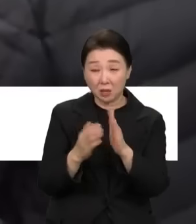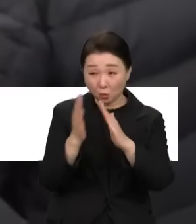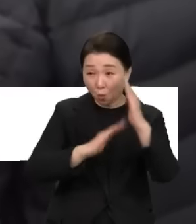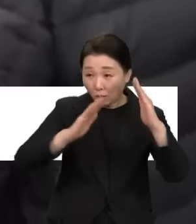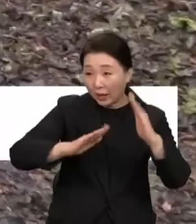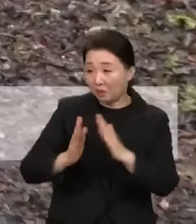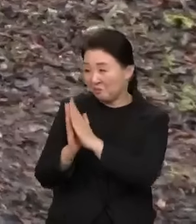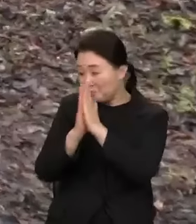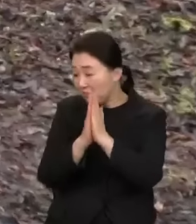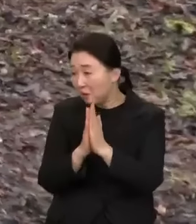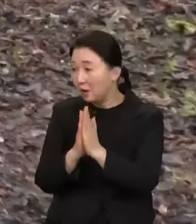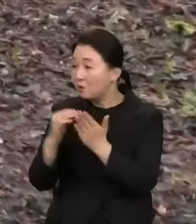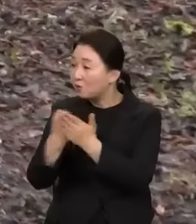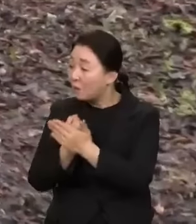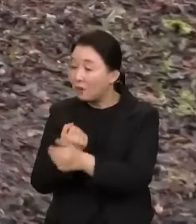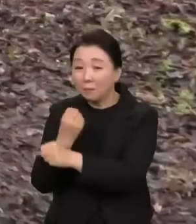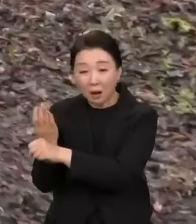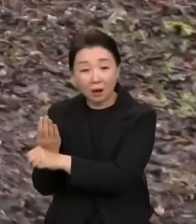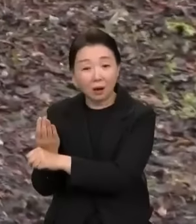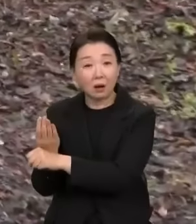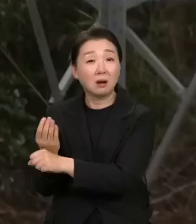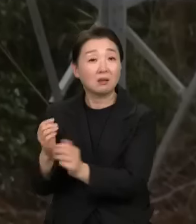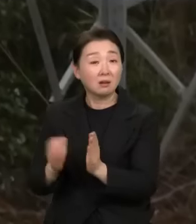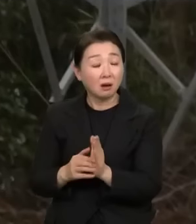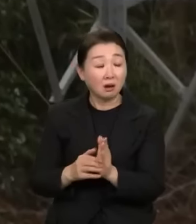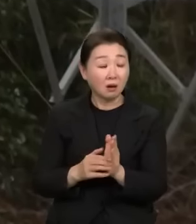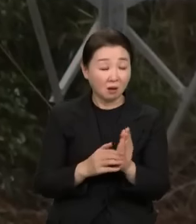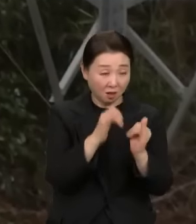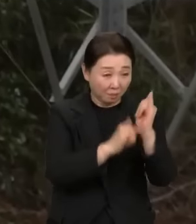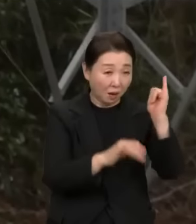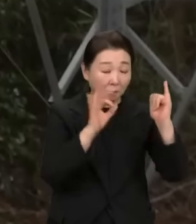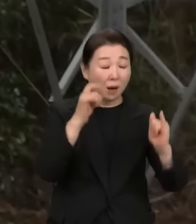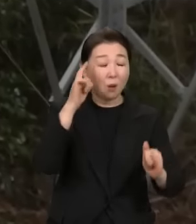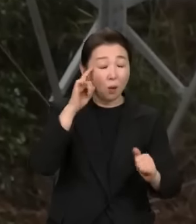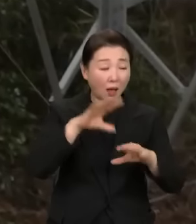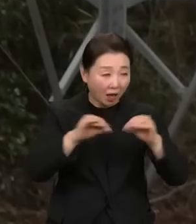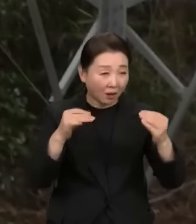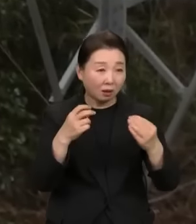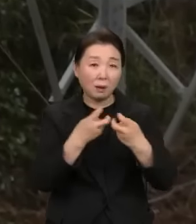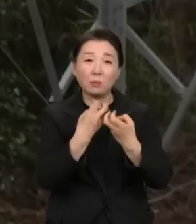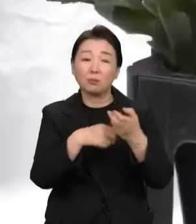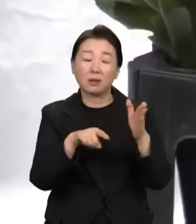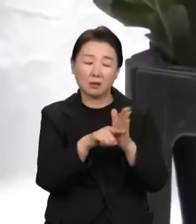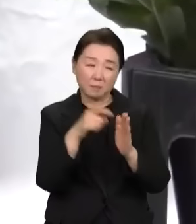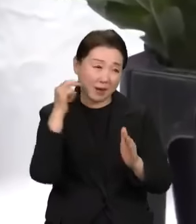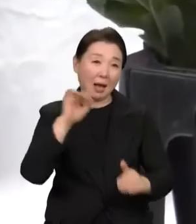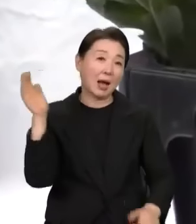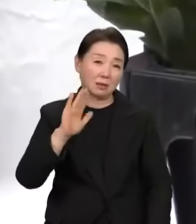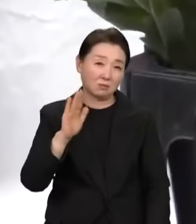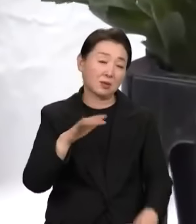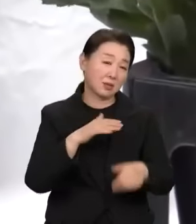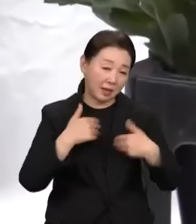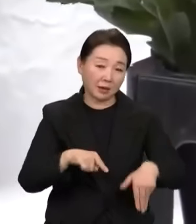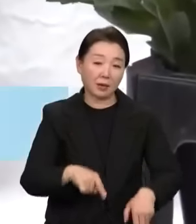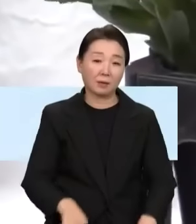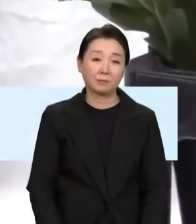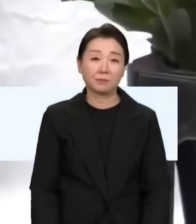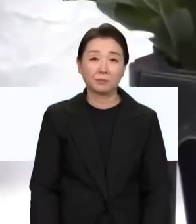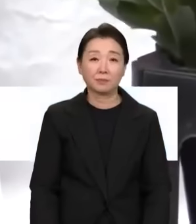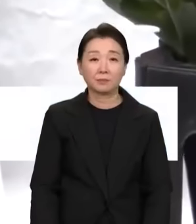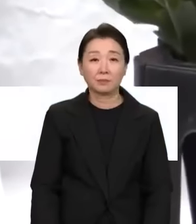이례적인 데다가 그동안 전례를 비춰볼 때 대응 수위가 낮은 것 아니냐는 지적이 나옵니다. 외교부는 당국자